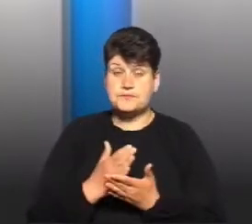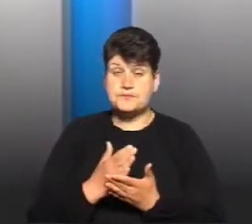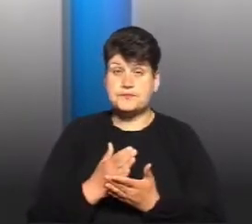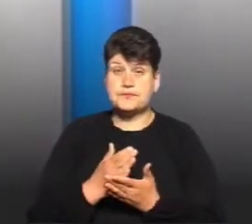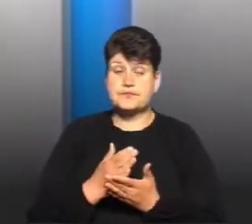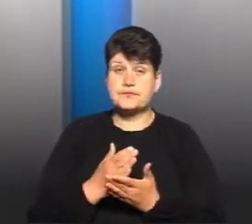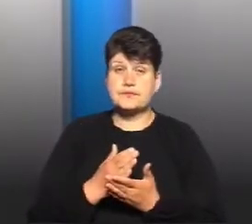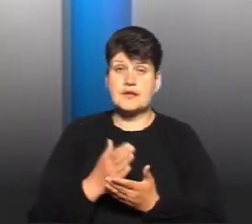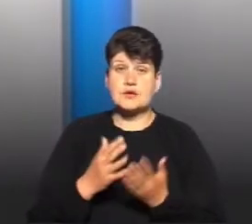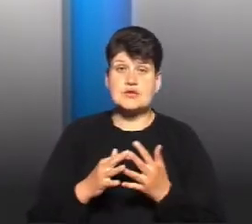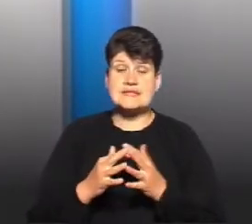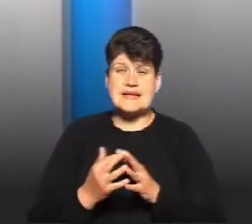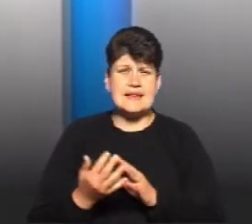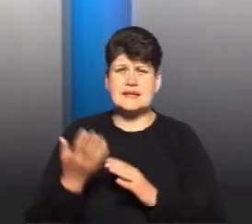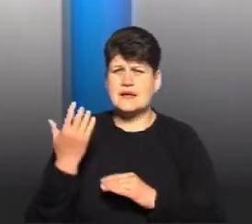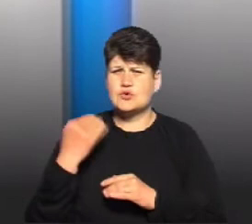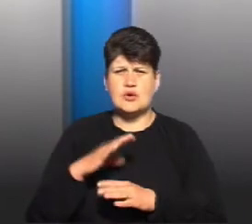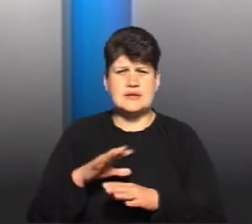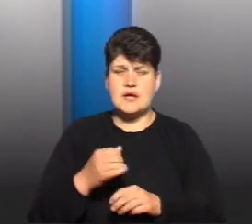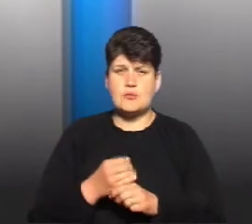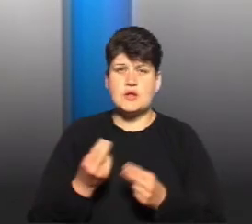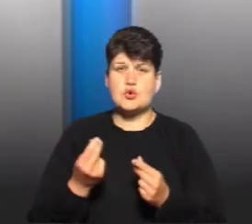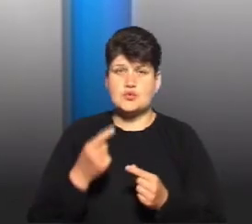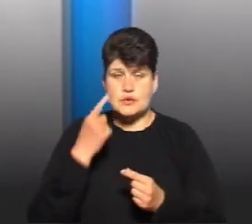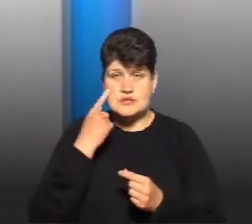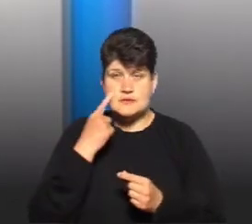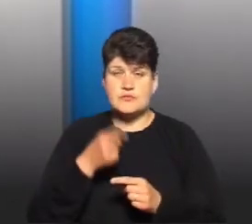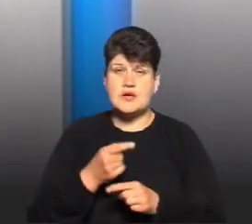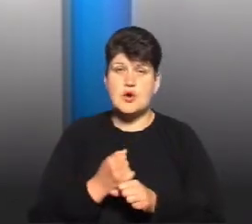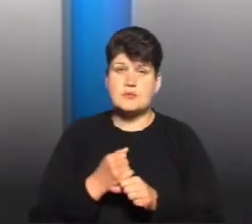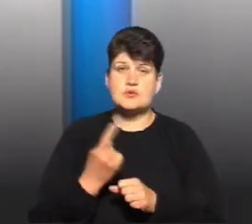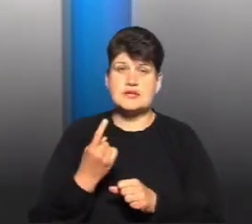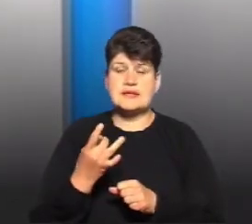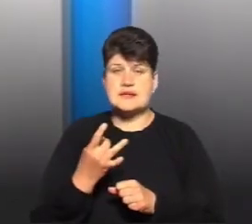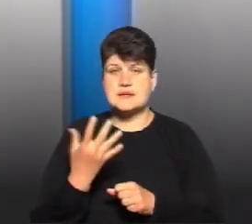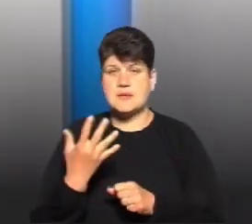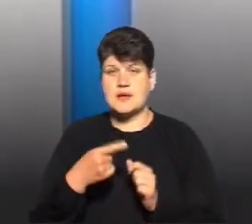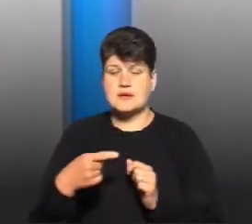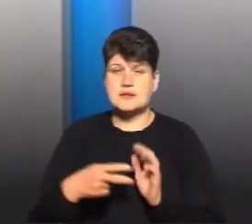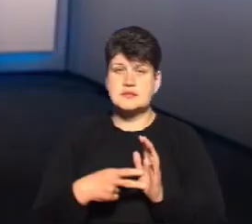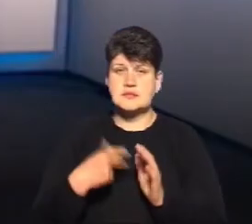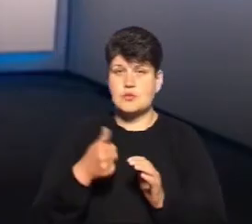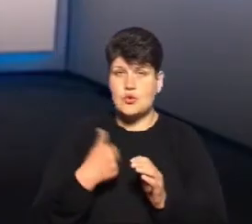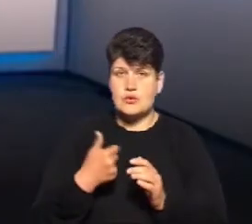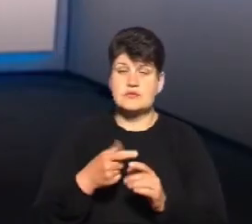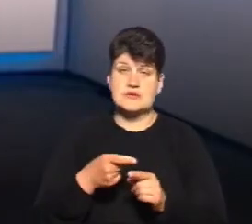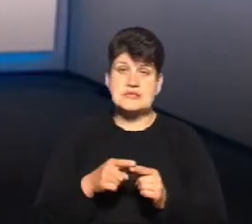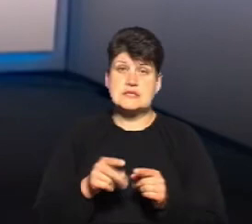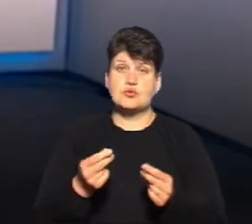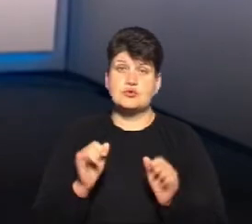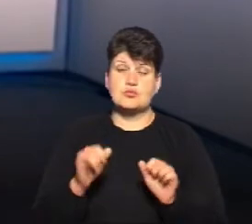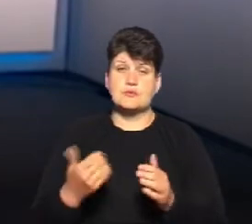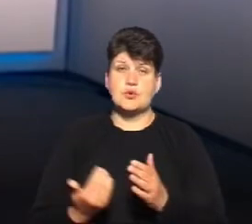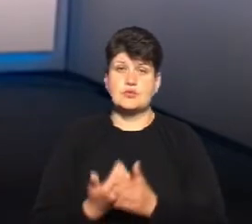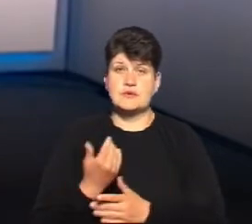села давно не робили такої грошової оцінки, тому що вона робиться раз 5-7 років, то відповідно вони будуть за ці кошти мати можливість їх оновити. До речі, про те, що земля